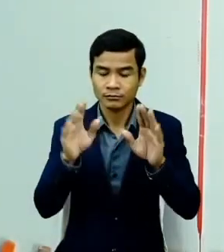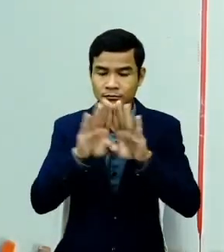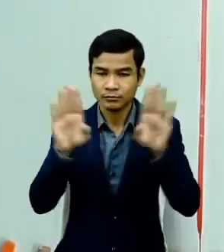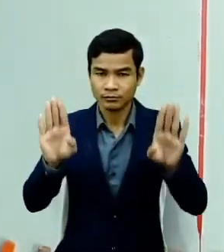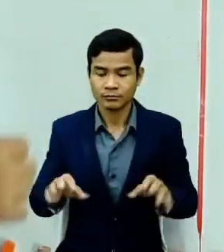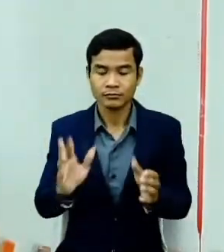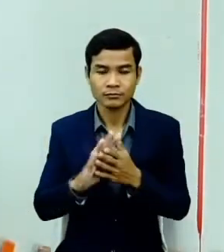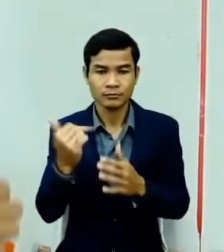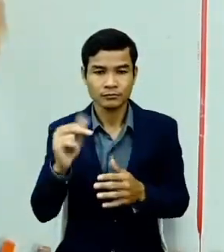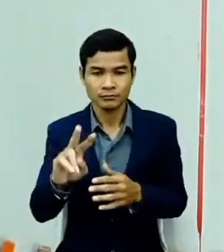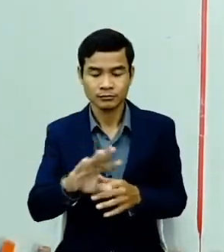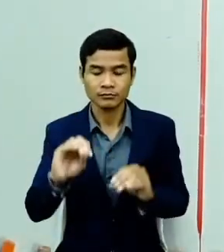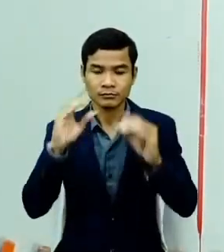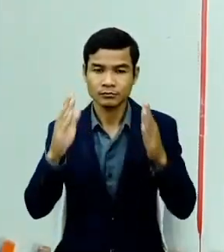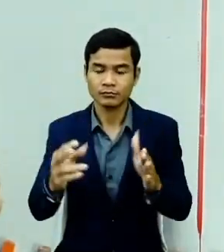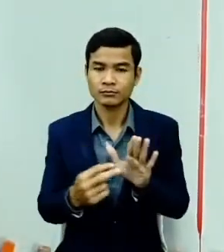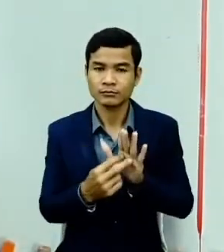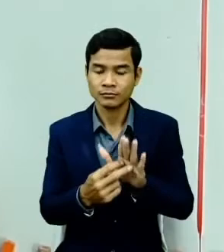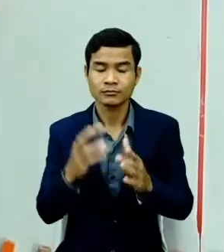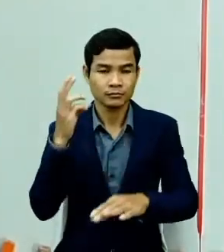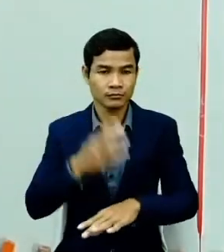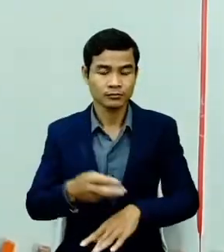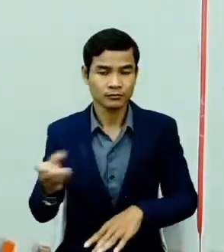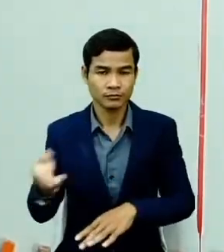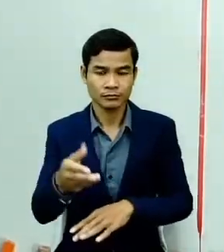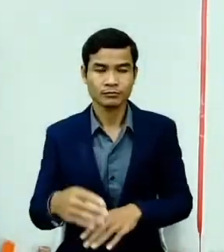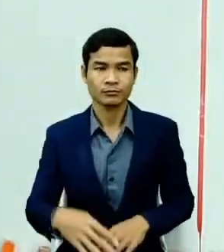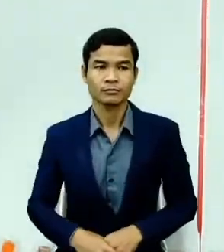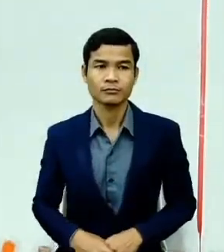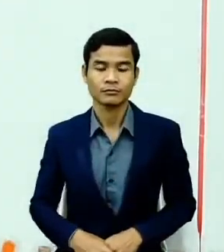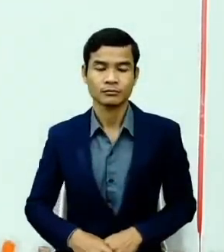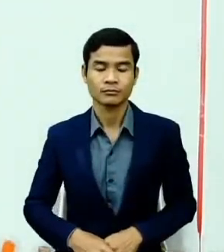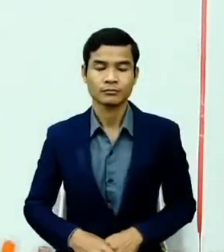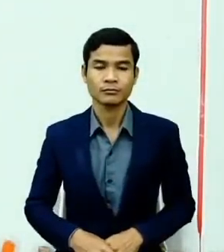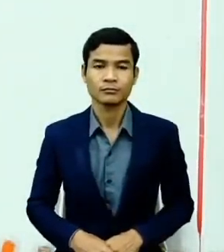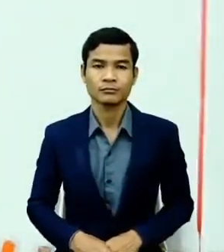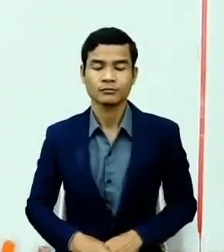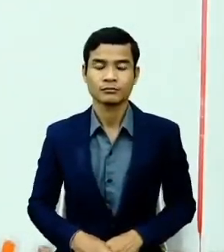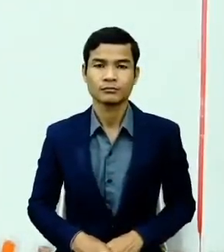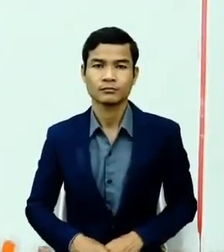2ចាដែលអ្នកគ្រូនឹងបង្ហាញកូននៅពេលបន្តិចទៀតនេះ